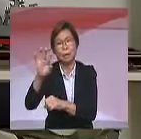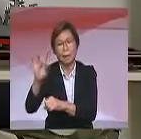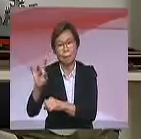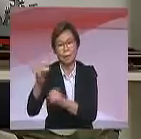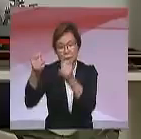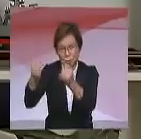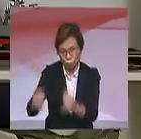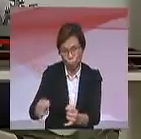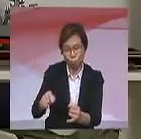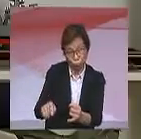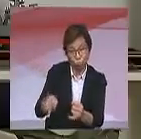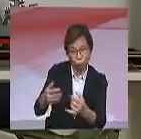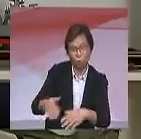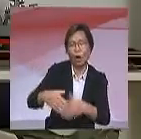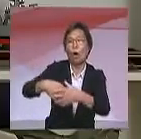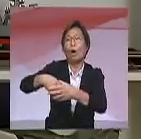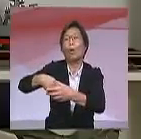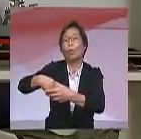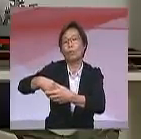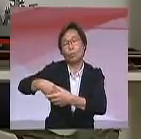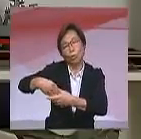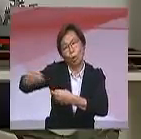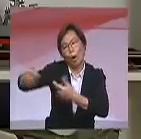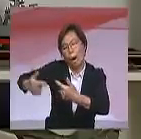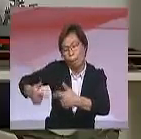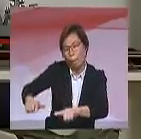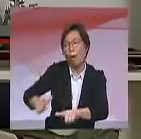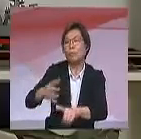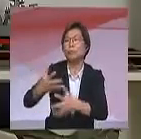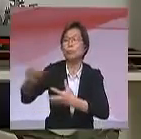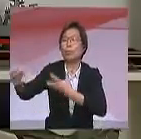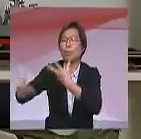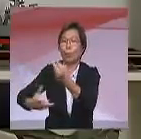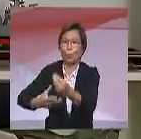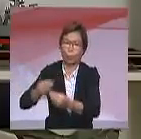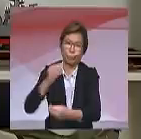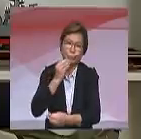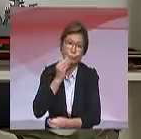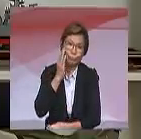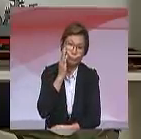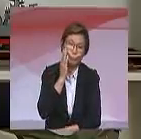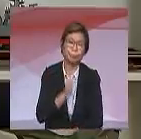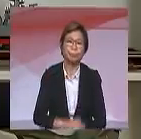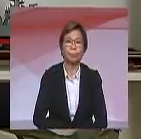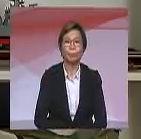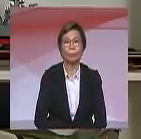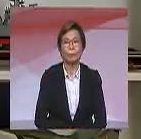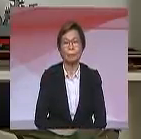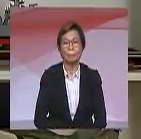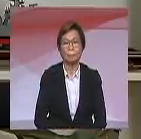42,898 individu telah di-discharge dan dibenarkan pulang ke rumah masing-masing.